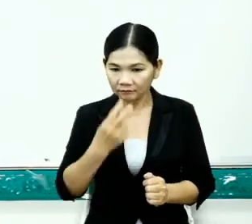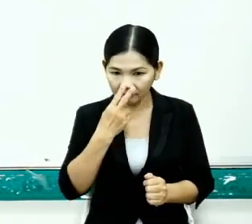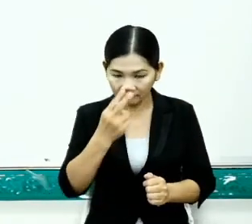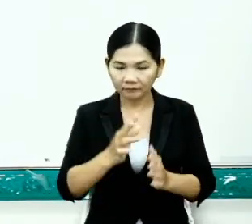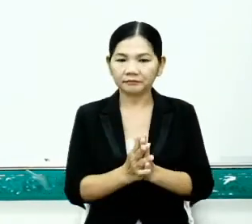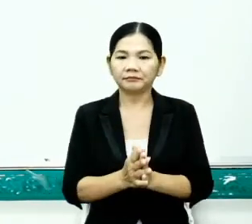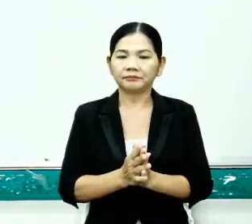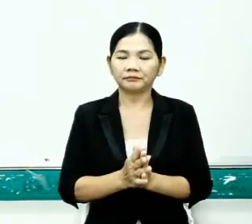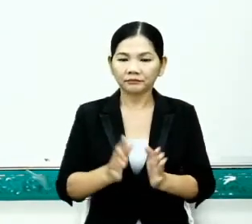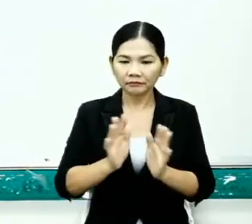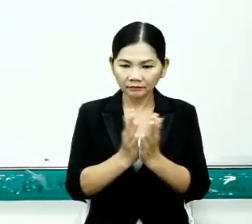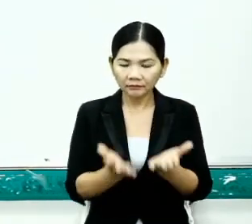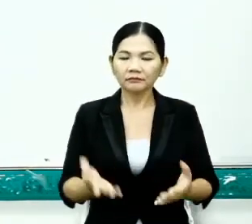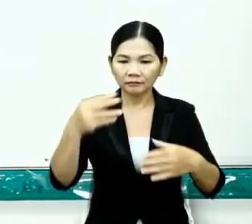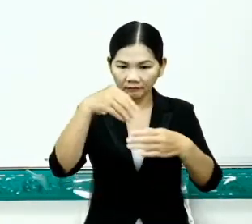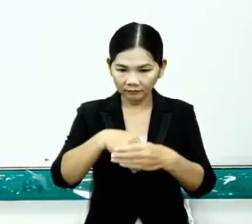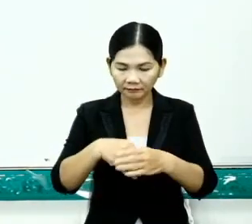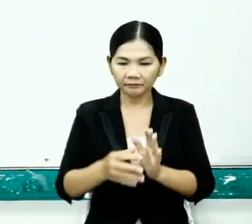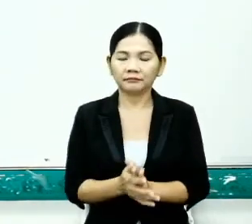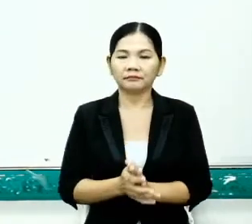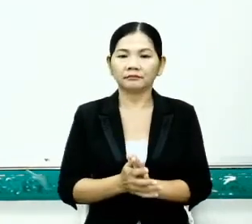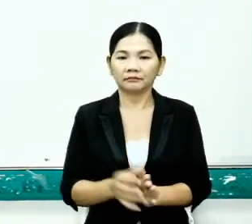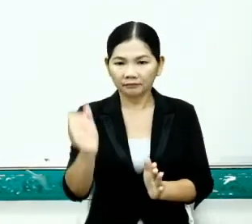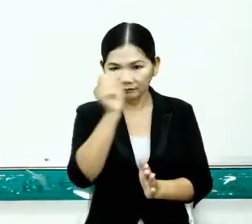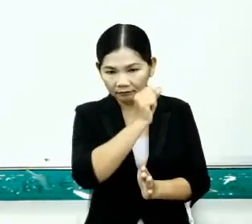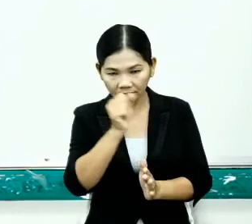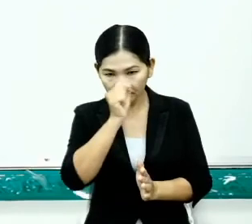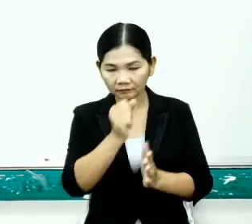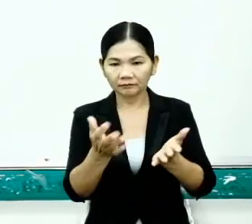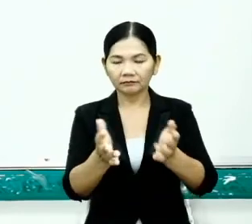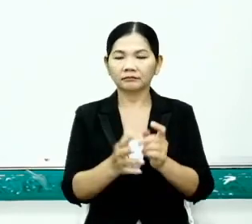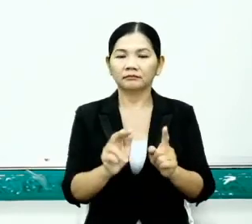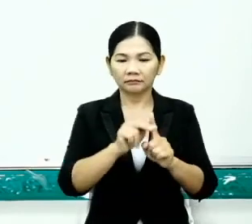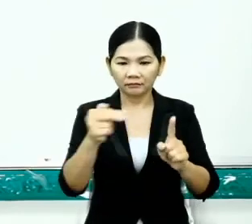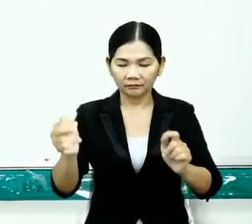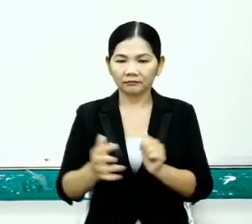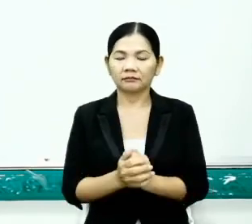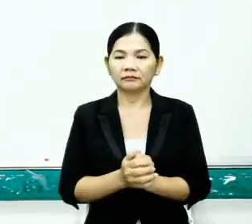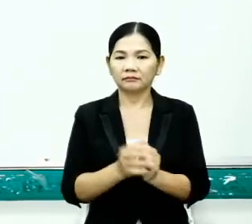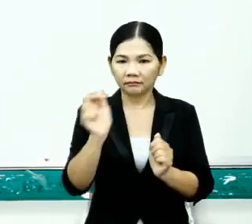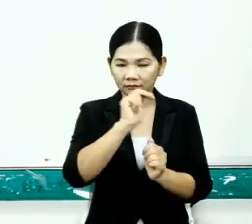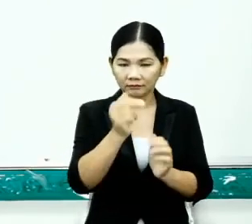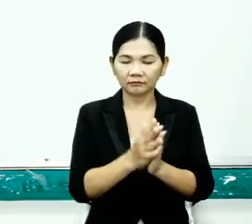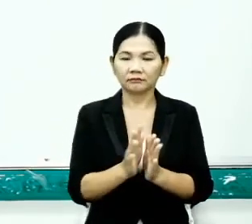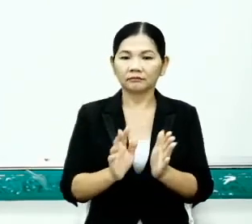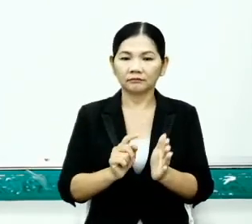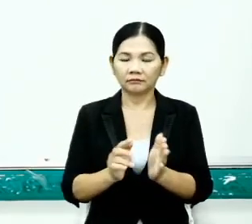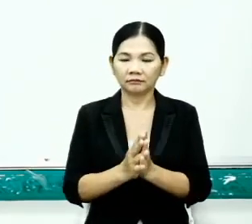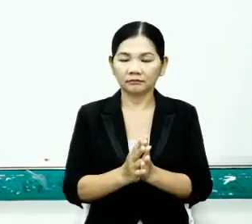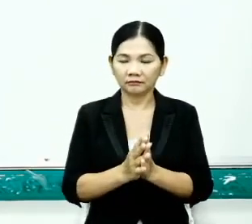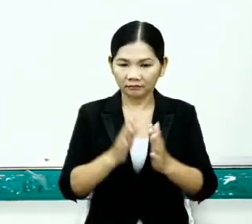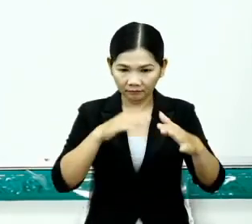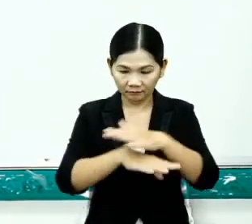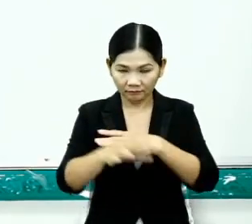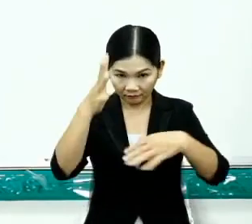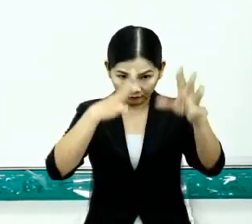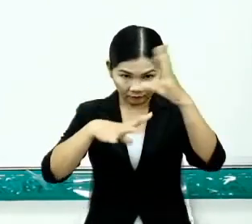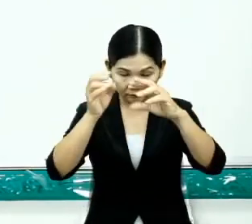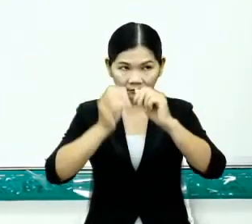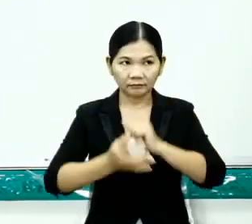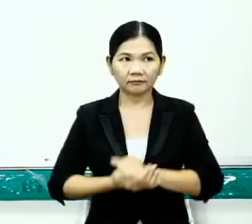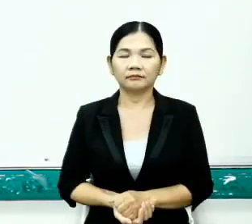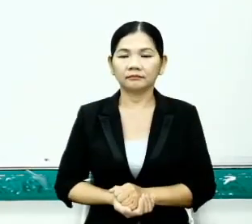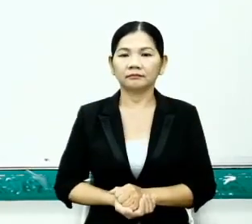ដាក់ចាដាក់សិភៅណោះឲ្យលើកូនៗស្ដាប់អ្នកគ្រូនឹងច្រៀងបទចាចម្រៀងដែលយើងចូលរៀនវិញកូនត្រៀមស្ដាប់ទាំងអស់គ្